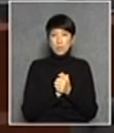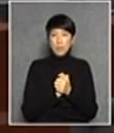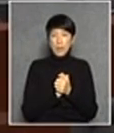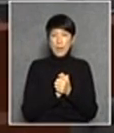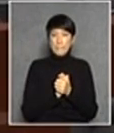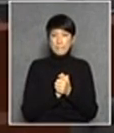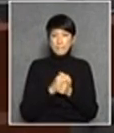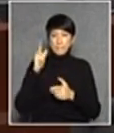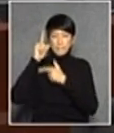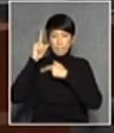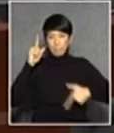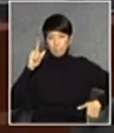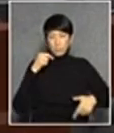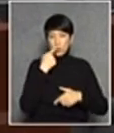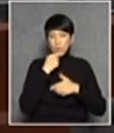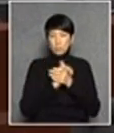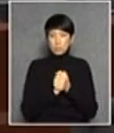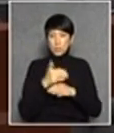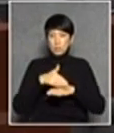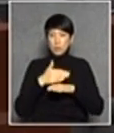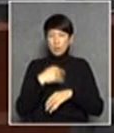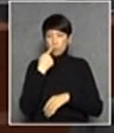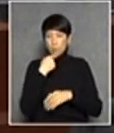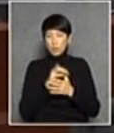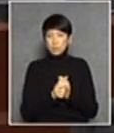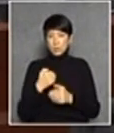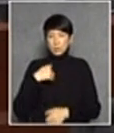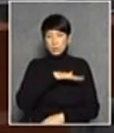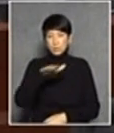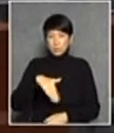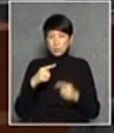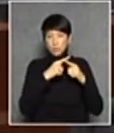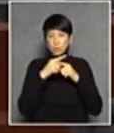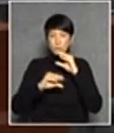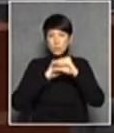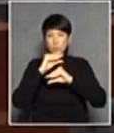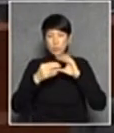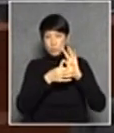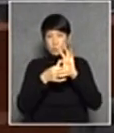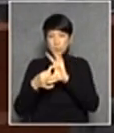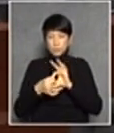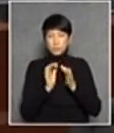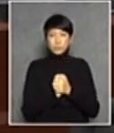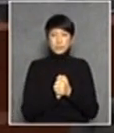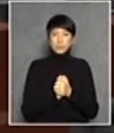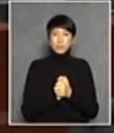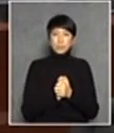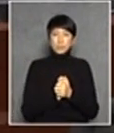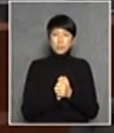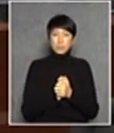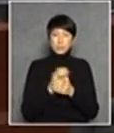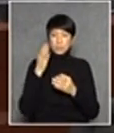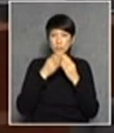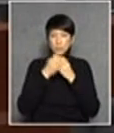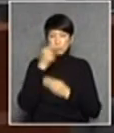卓仁議員剛剛說我們民建聯就是就葉建源議